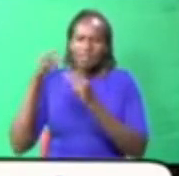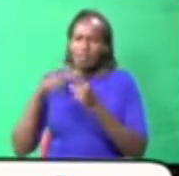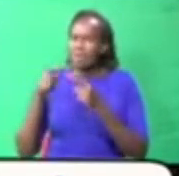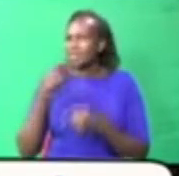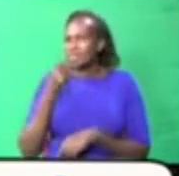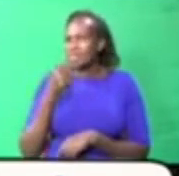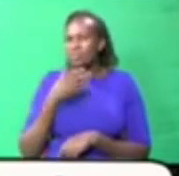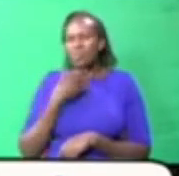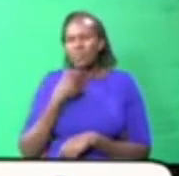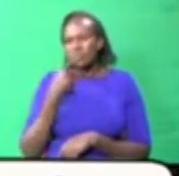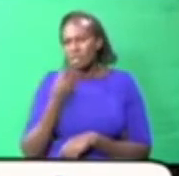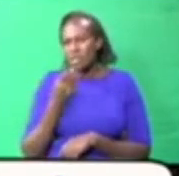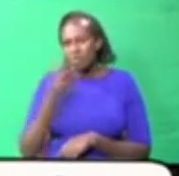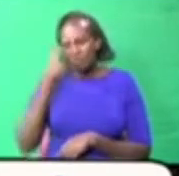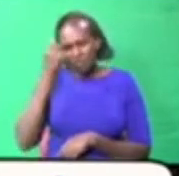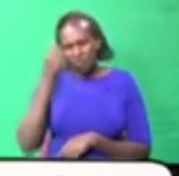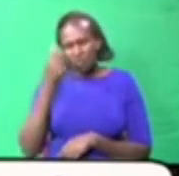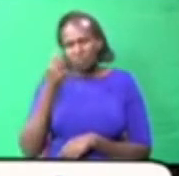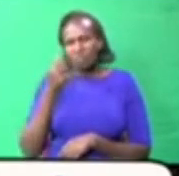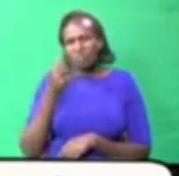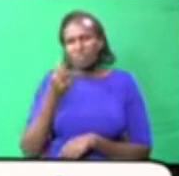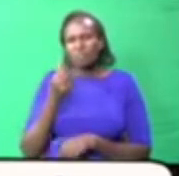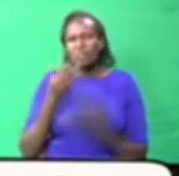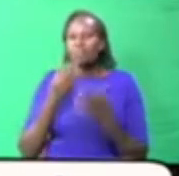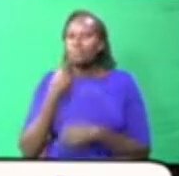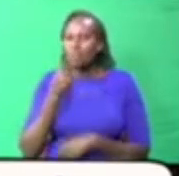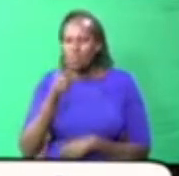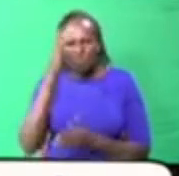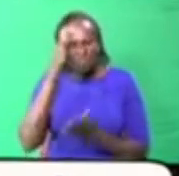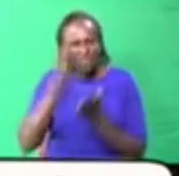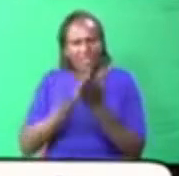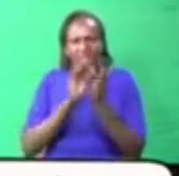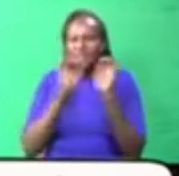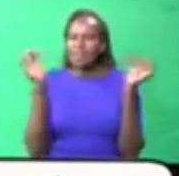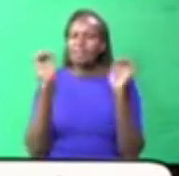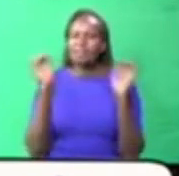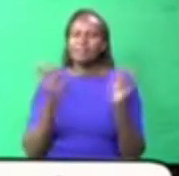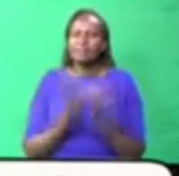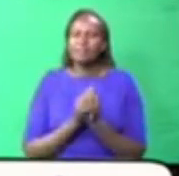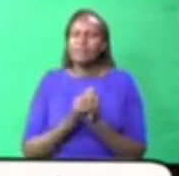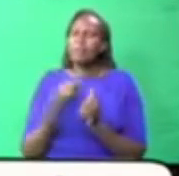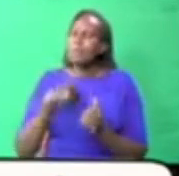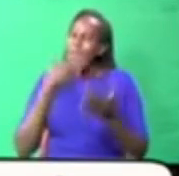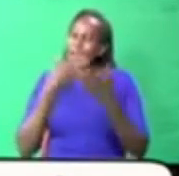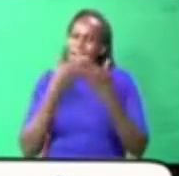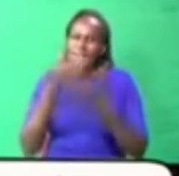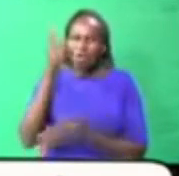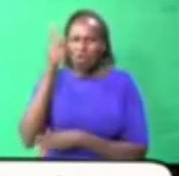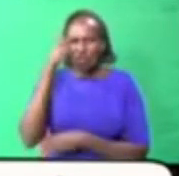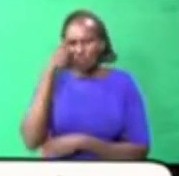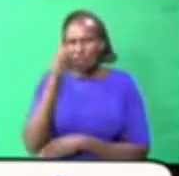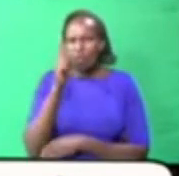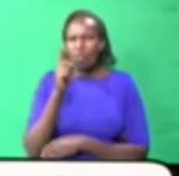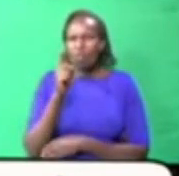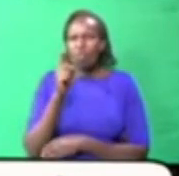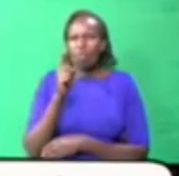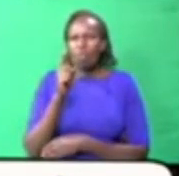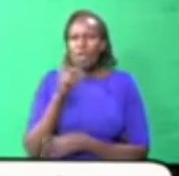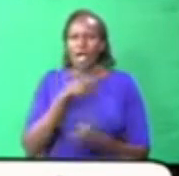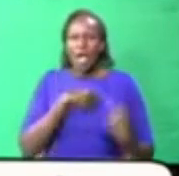tell you. Because what I'm doing, even if I told you, you wouldn't believe. I thank God for the heart that Habakkuk